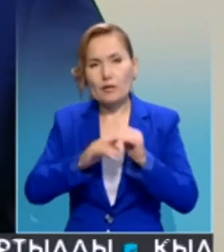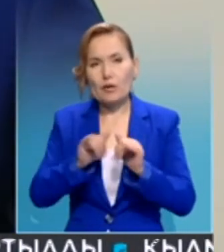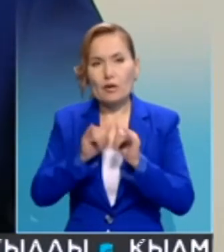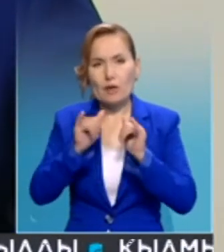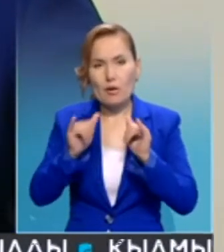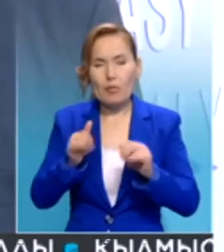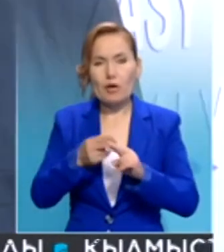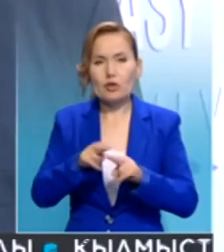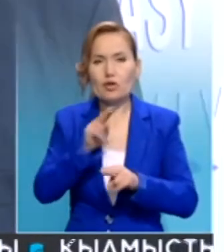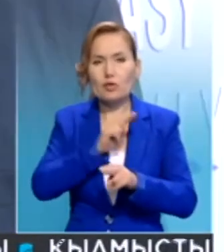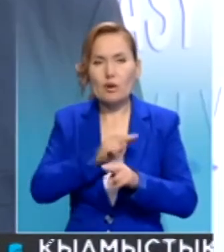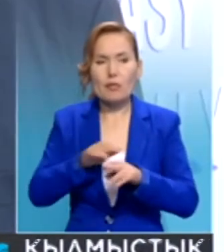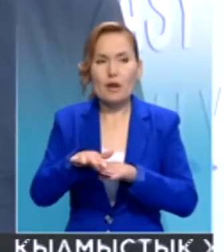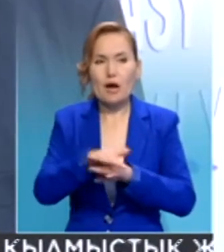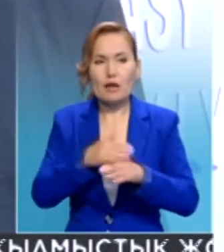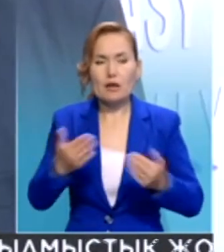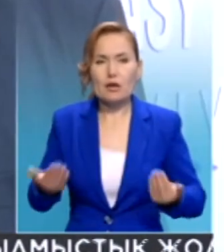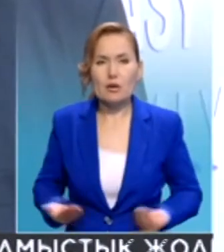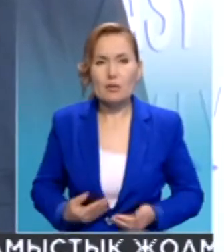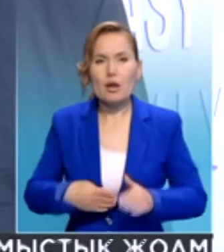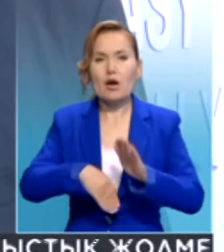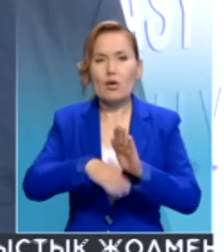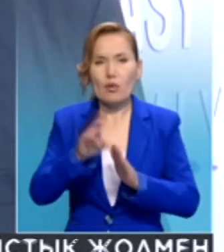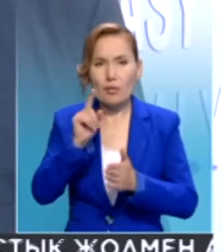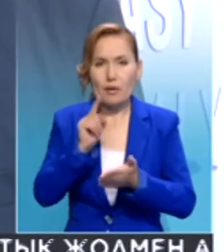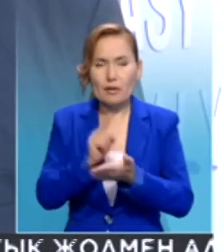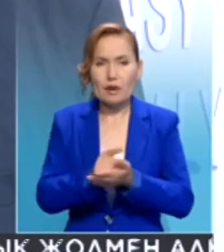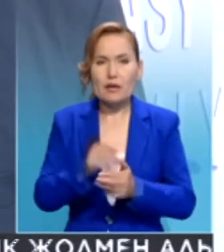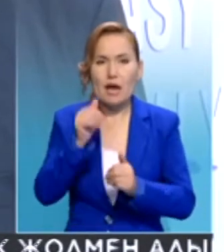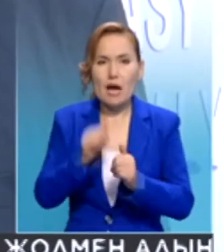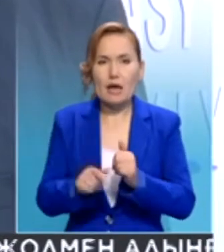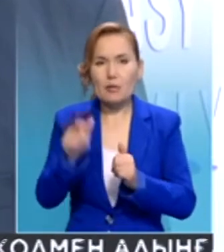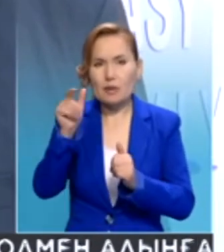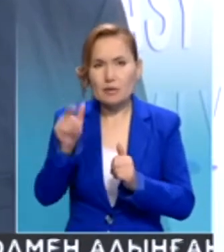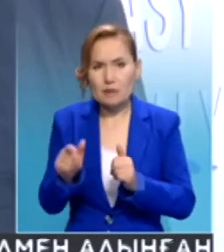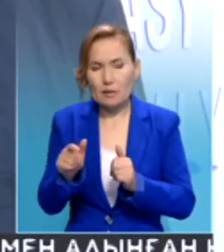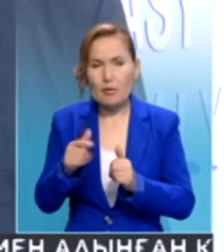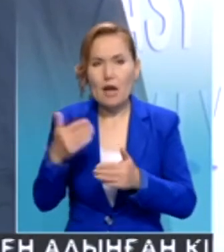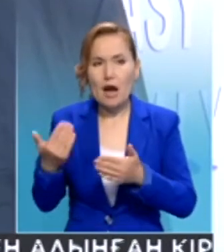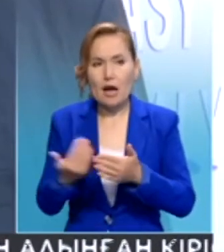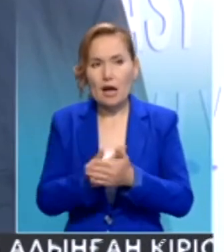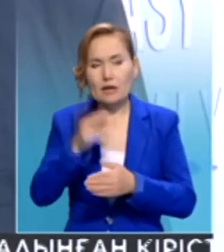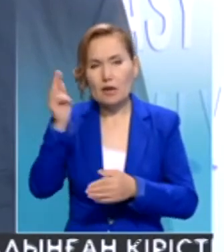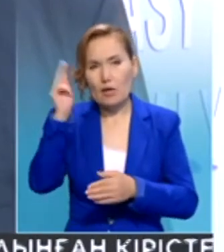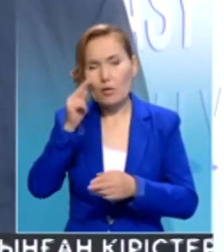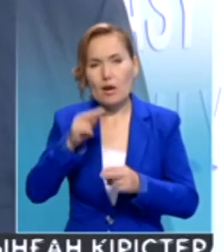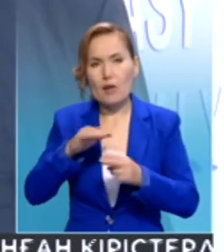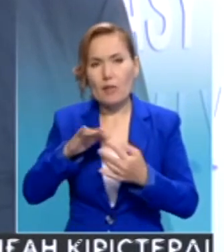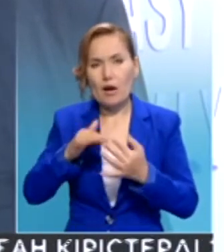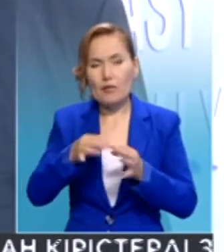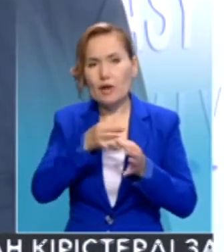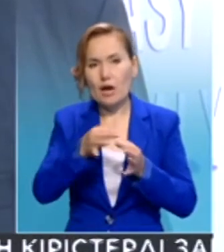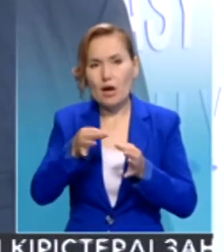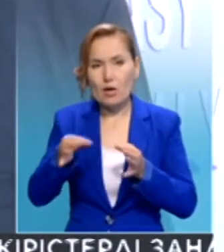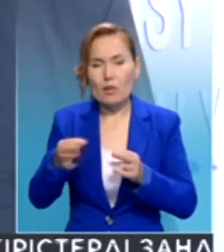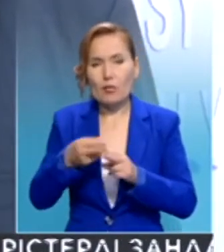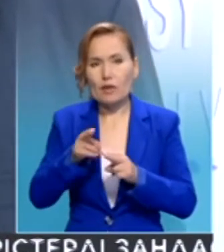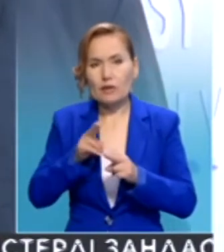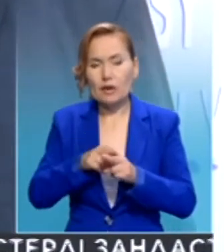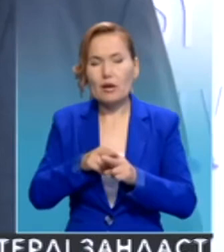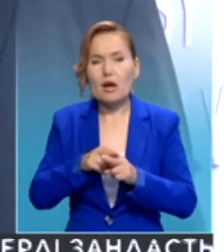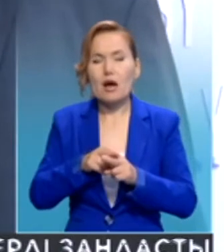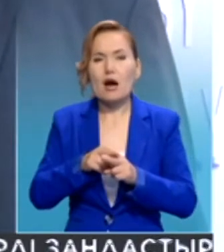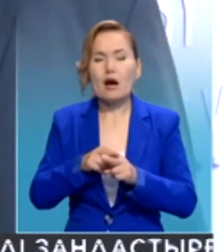құзыреттілігін арттыру. Халықтың жағдайын көтеру үшін әрбір азамат тағы да қайта оқып, әрбір ауыл әкімі елге